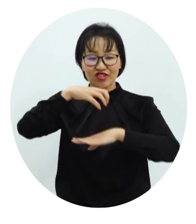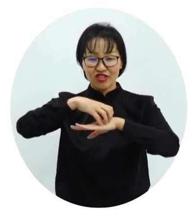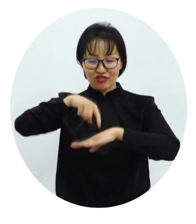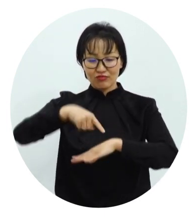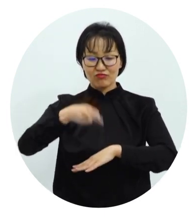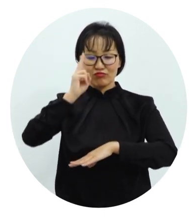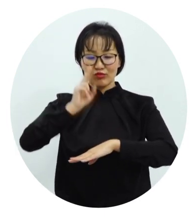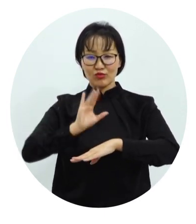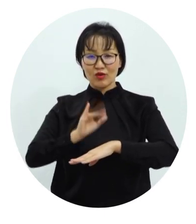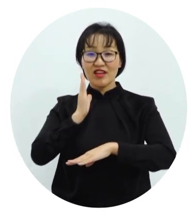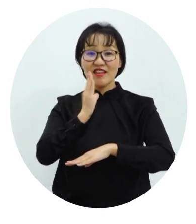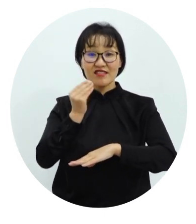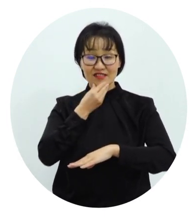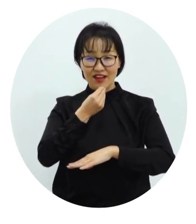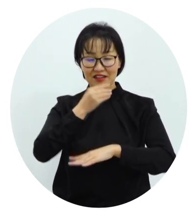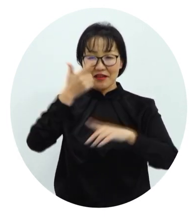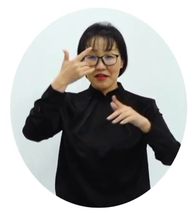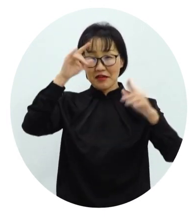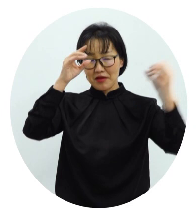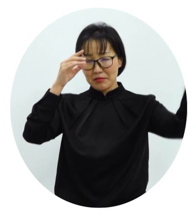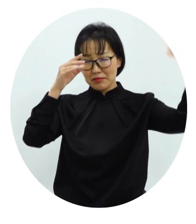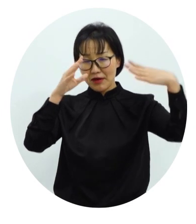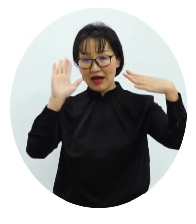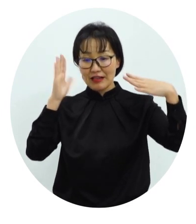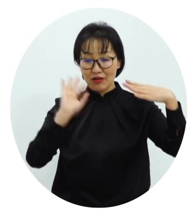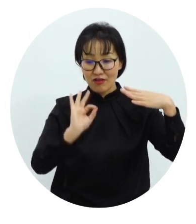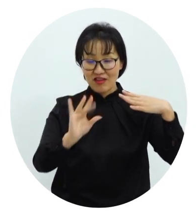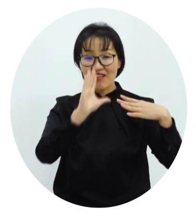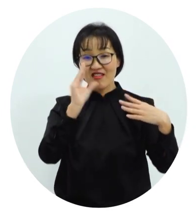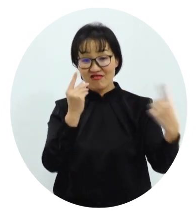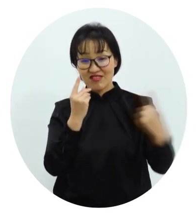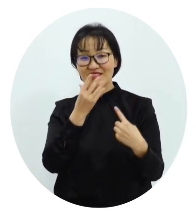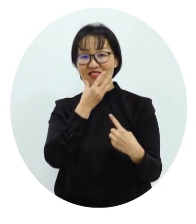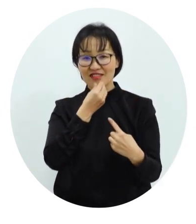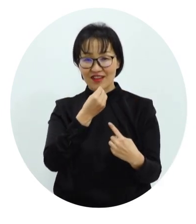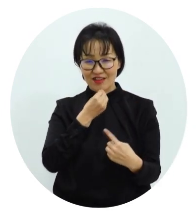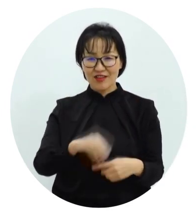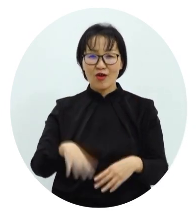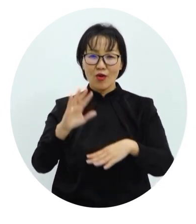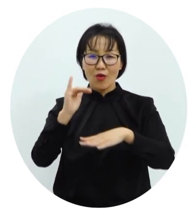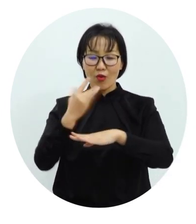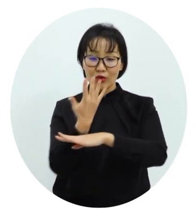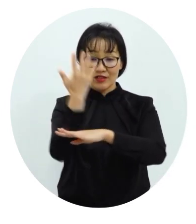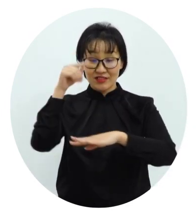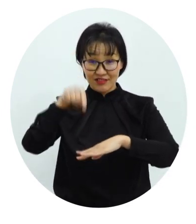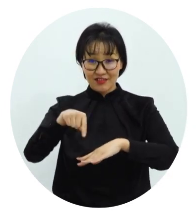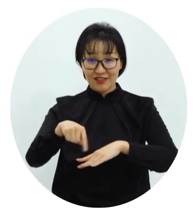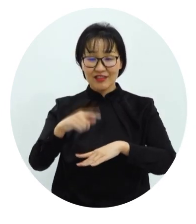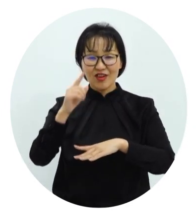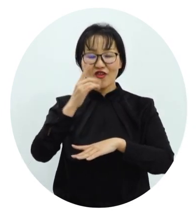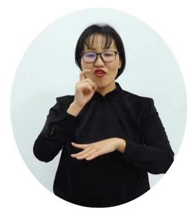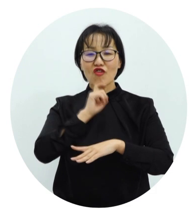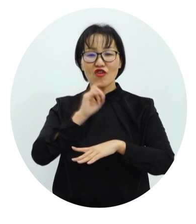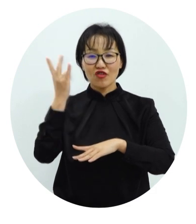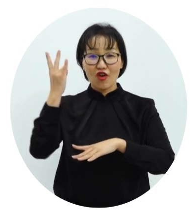үдээр ээж орж ирэх сайхан. Ургамал цэцэг ургаж ногоорхон сайхан, утасны мод хөхөрч гантхан сайхан,